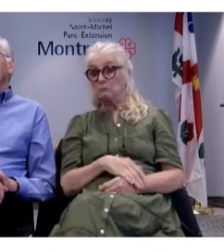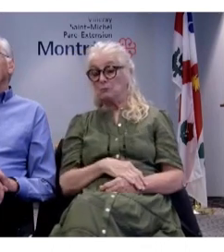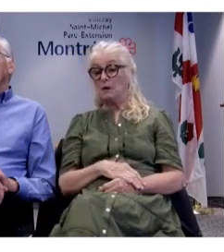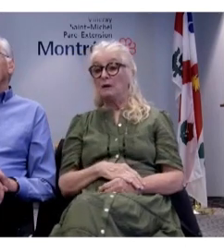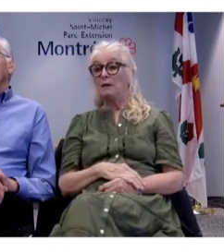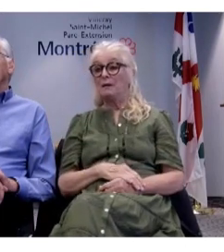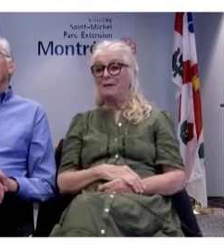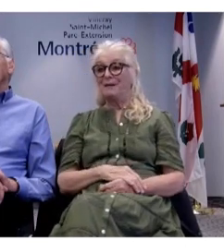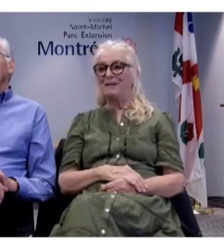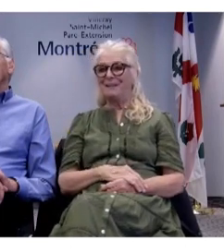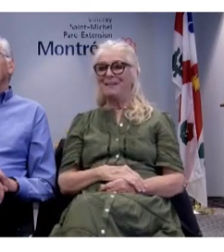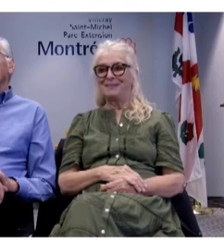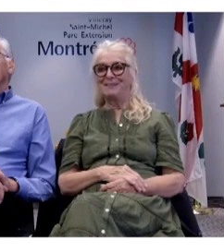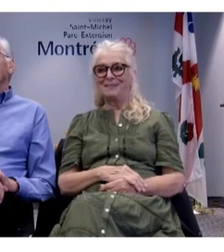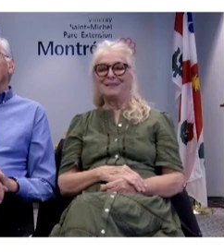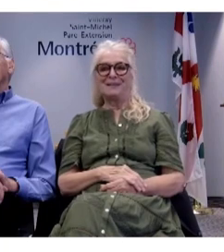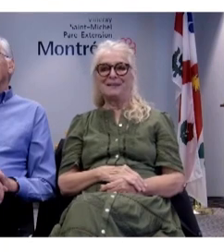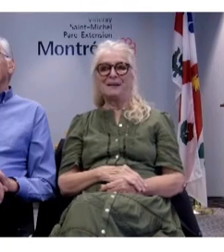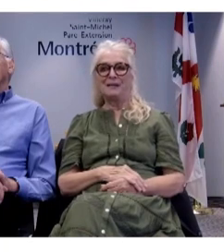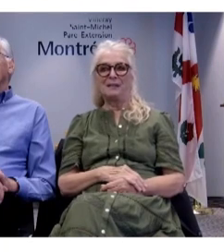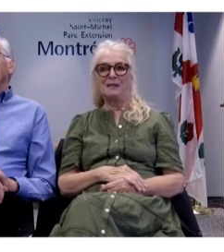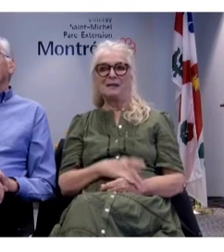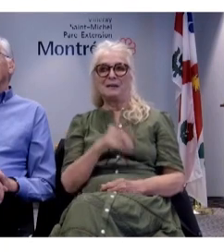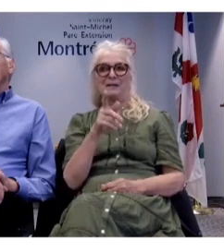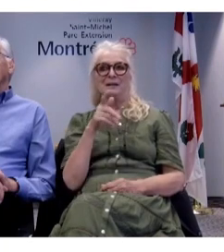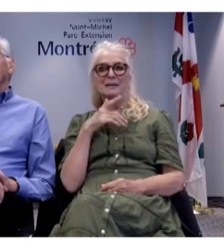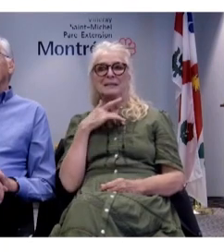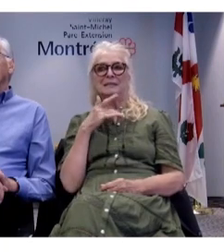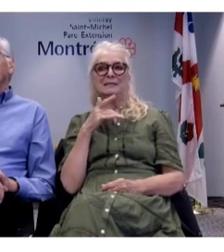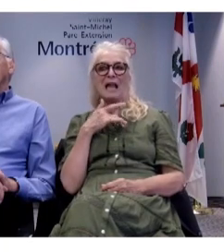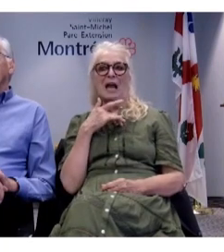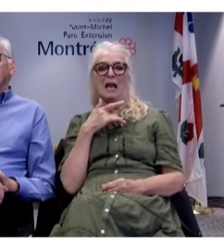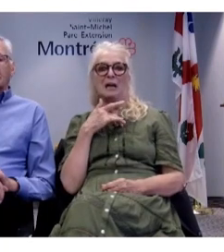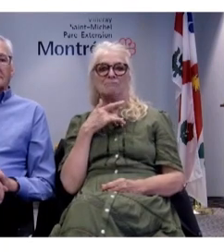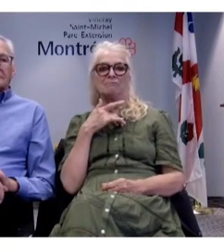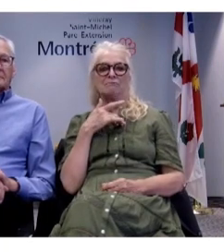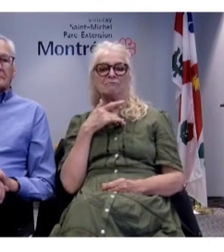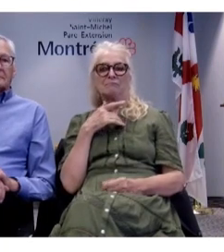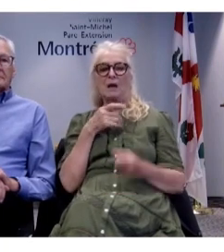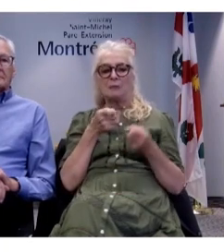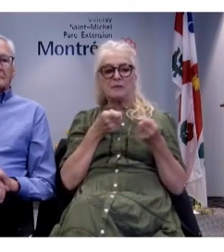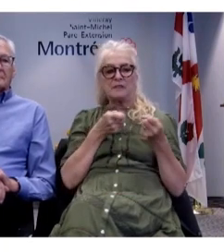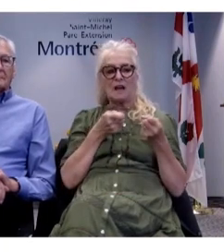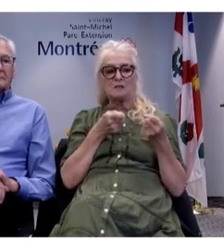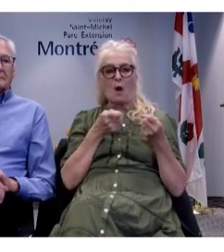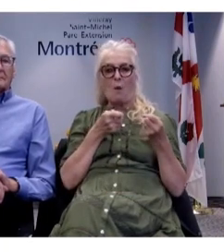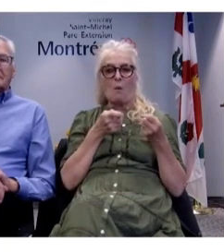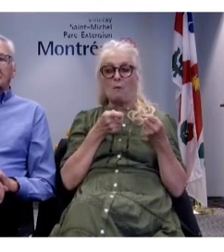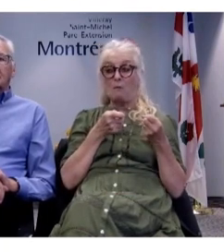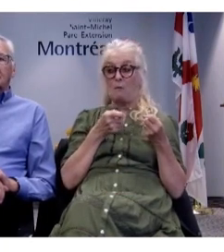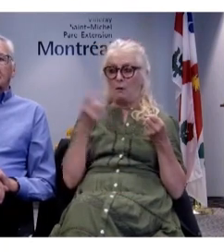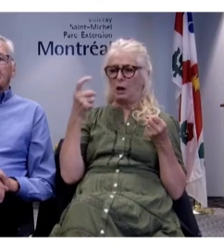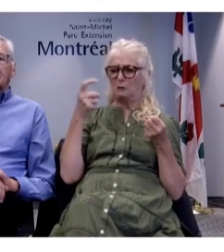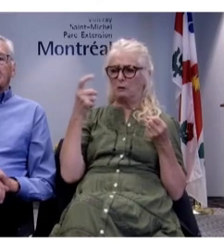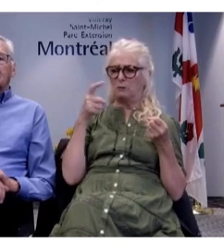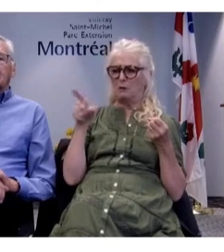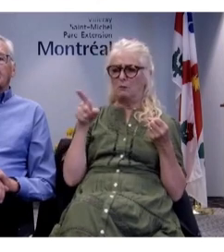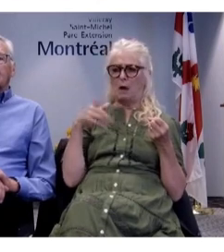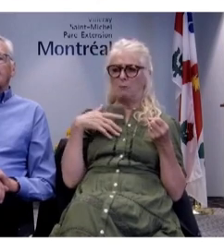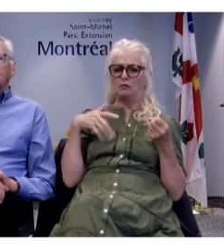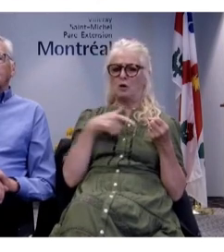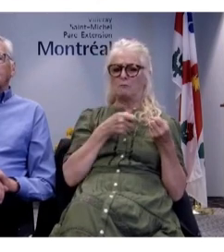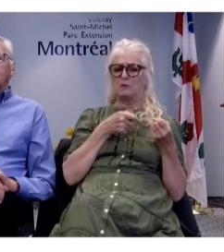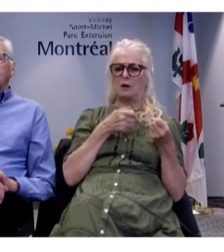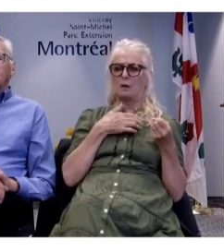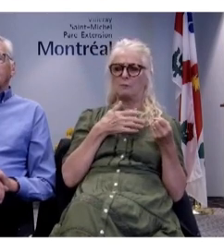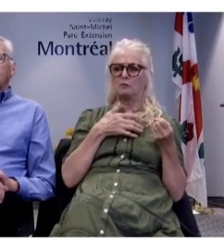mot c'est wapeneizen on instrumentalise contre les citoyens l'administration on trouve un règlement qui aurait peut-être pu dire un stop qui